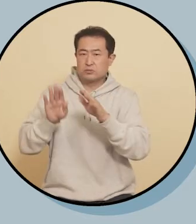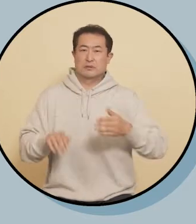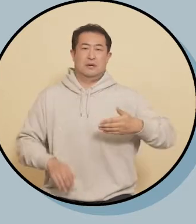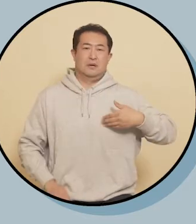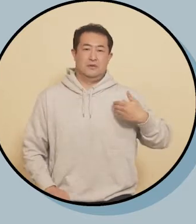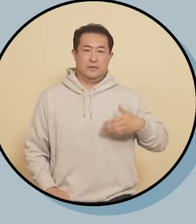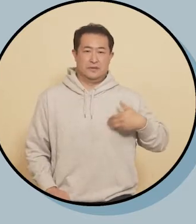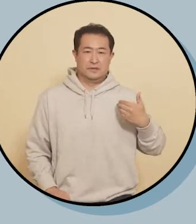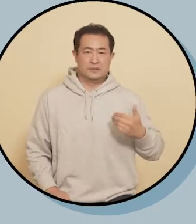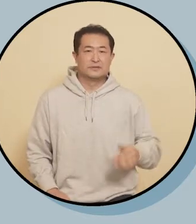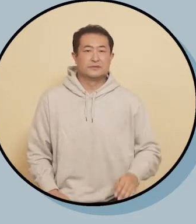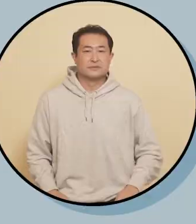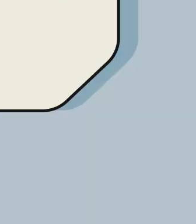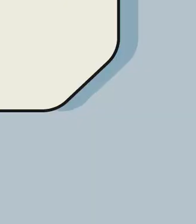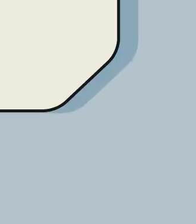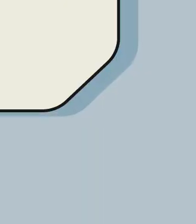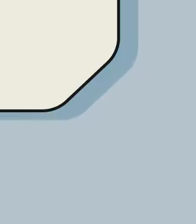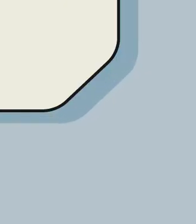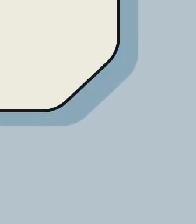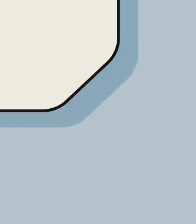いうのが現状です